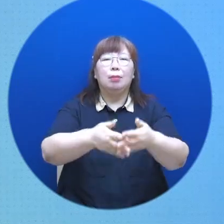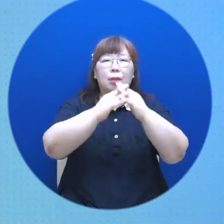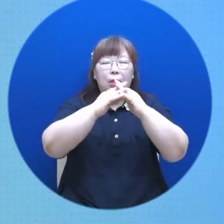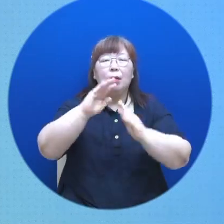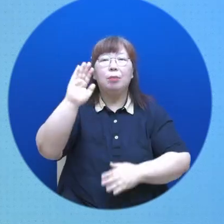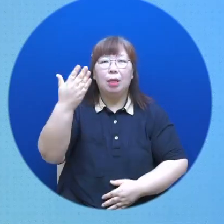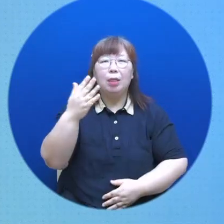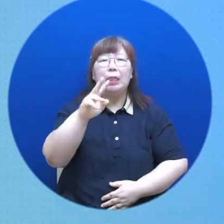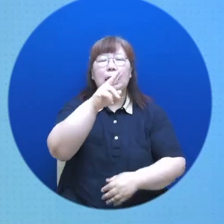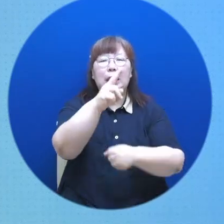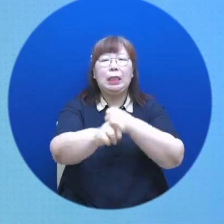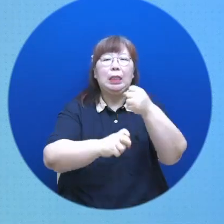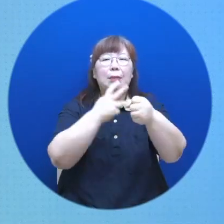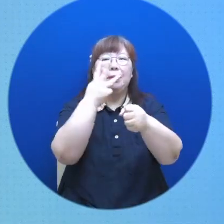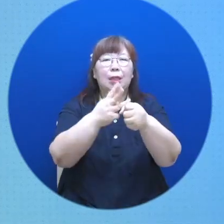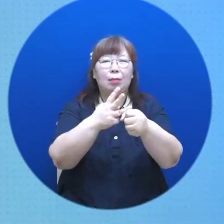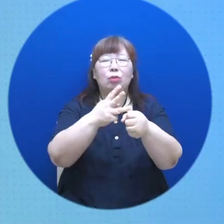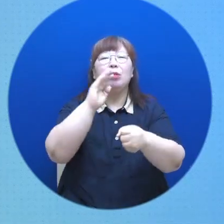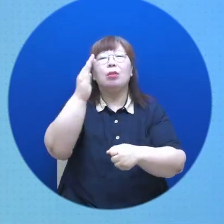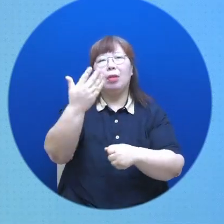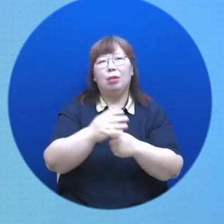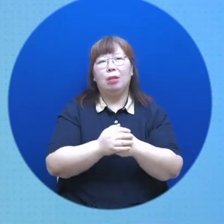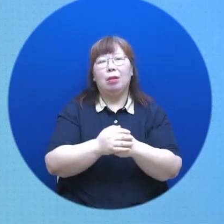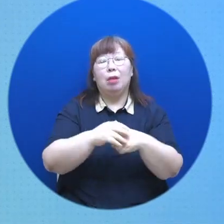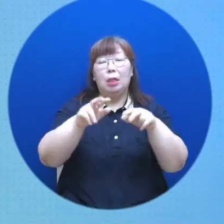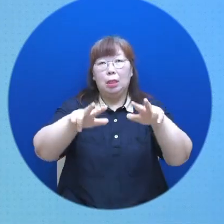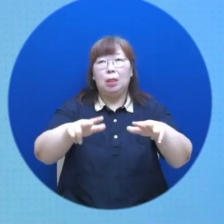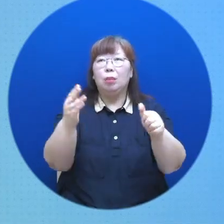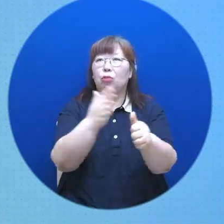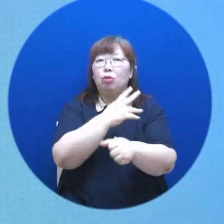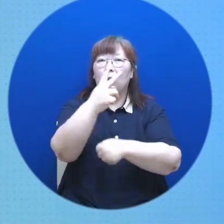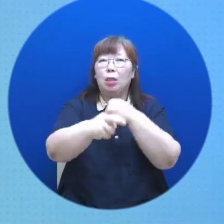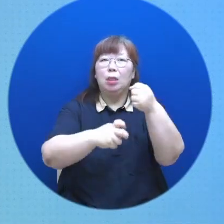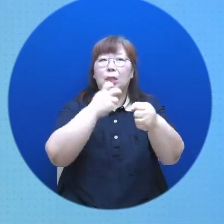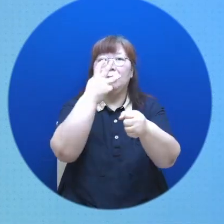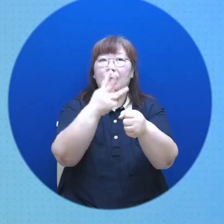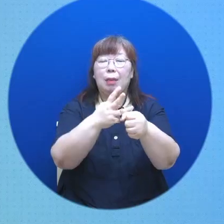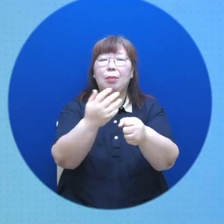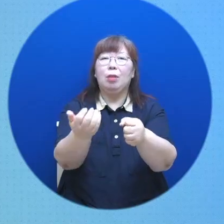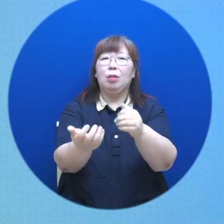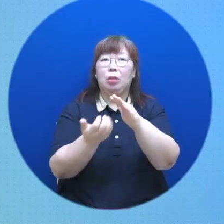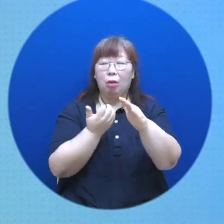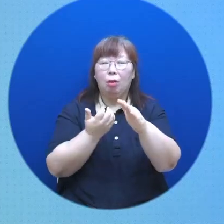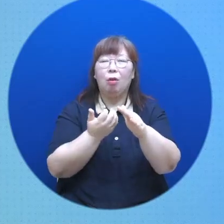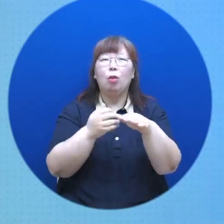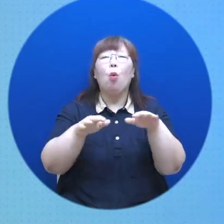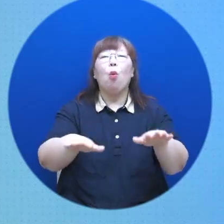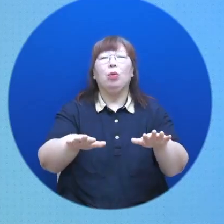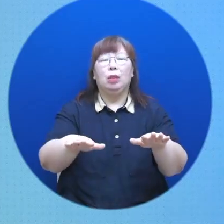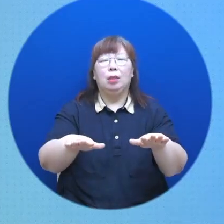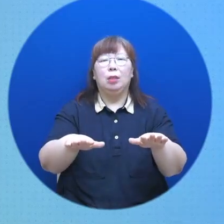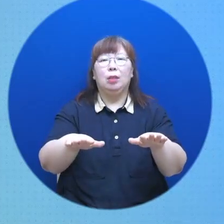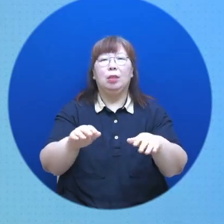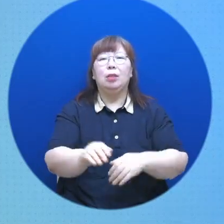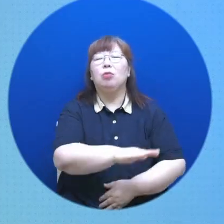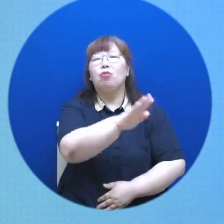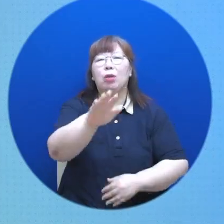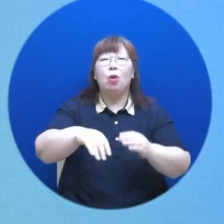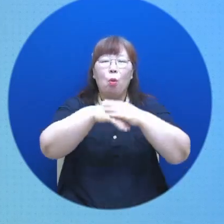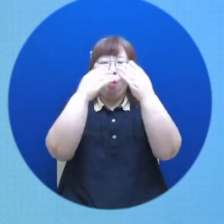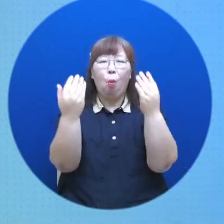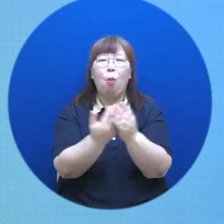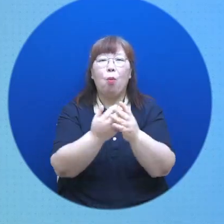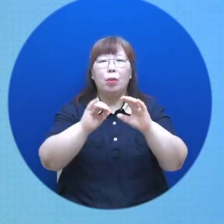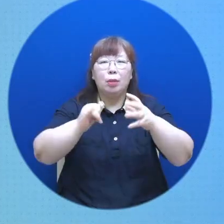23주년이 되는 주입니다. 지금부터 23년 전 이 주일, 오늘 우리 온세계